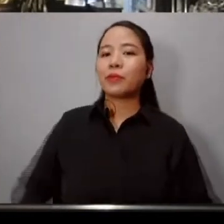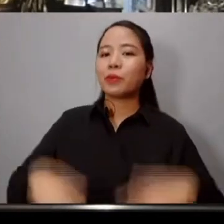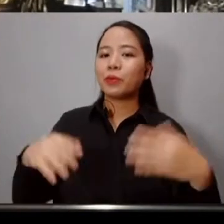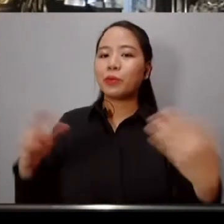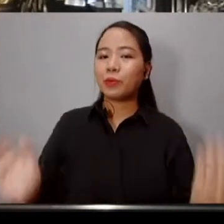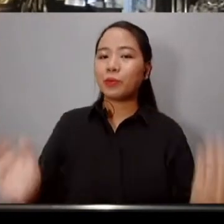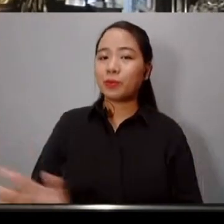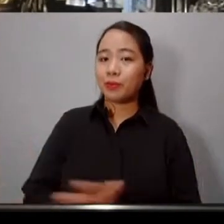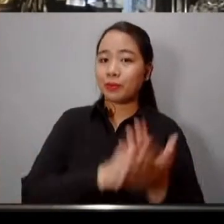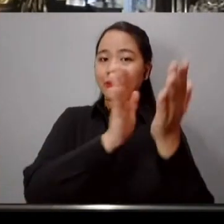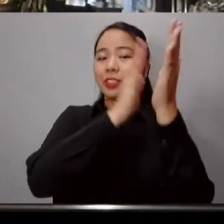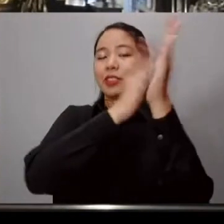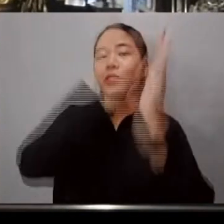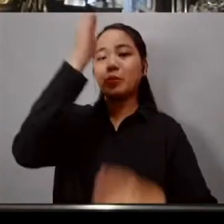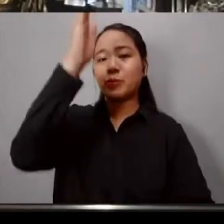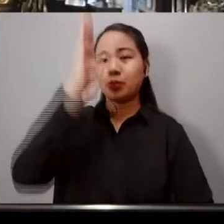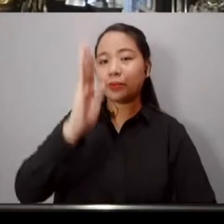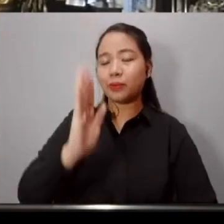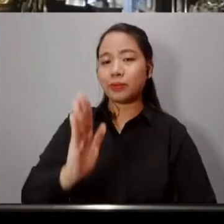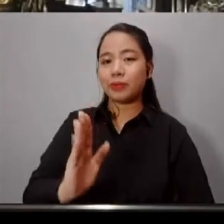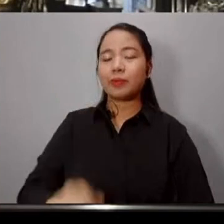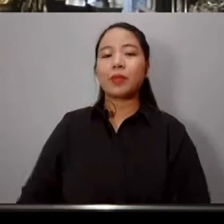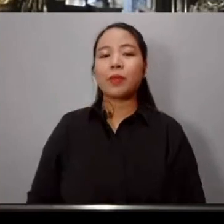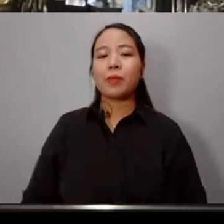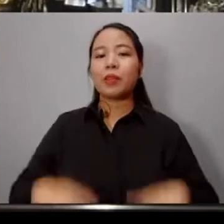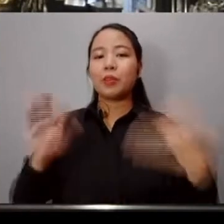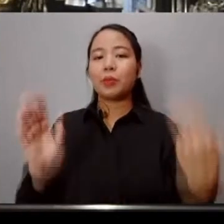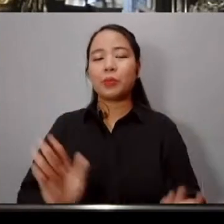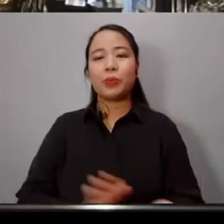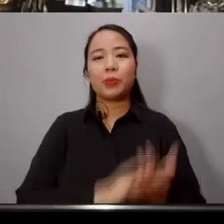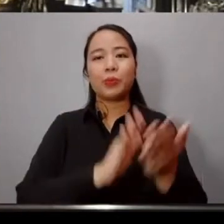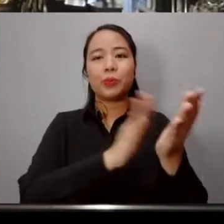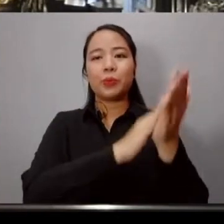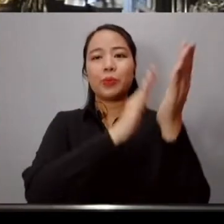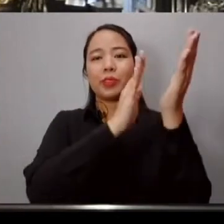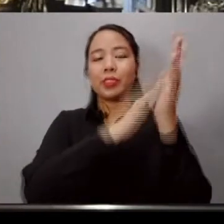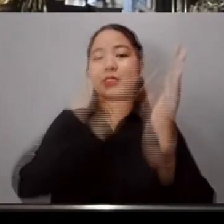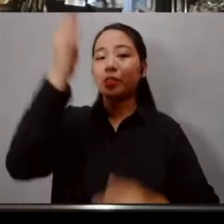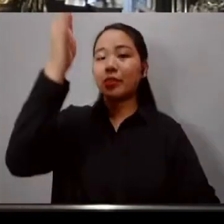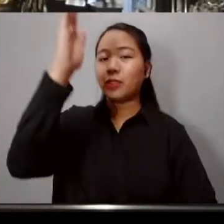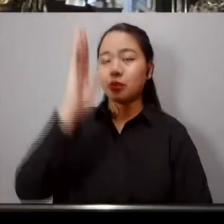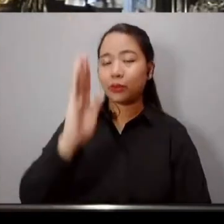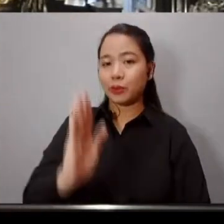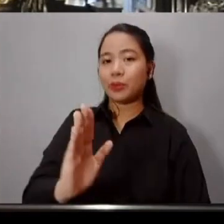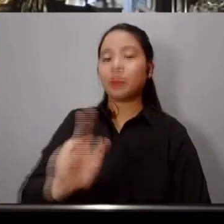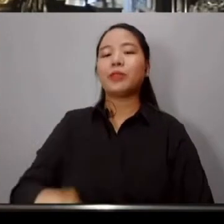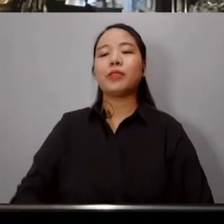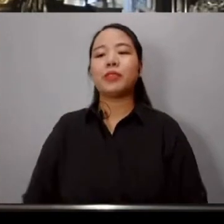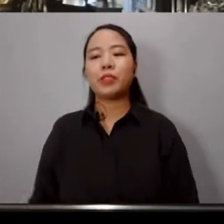Papugi sa Diyos, papugi sa Diyos,